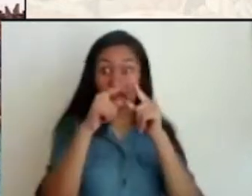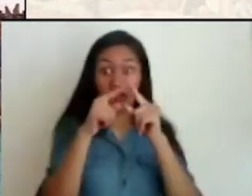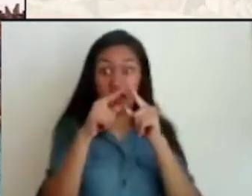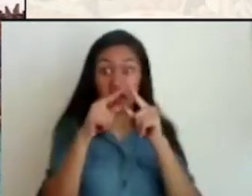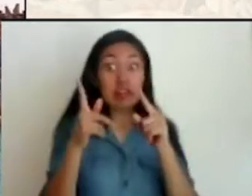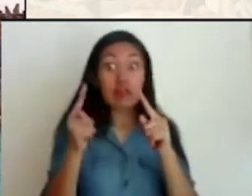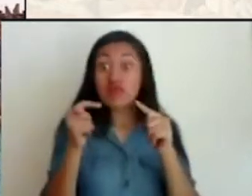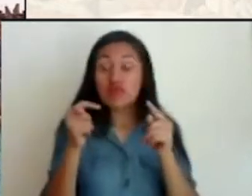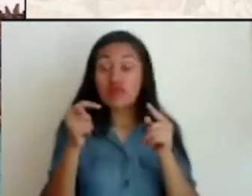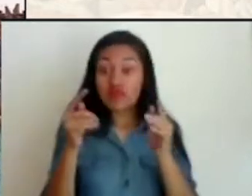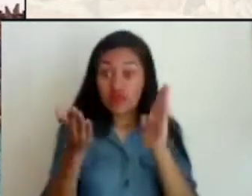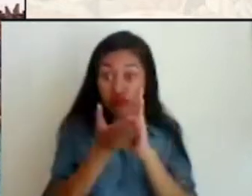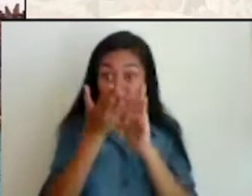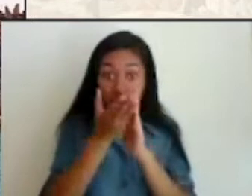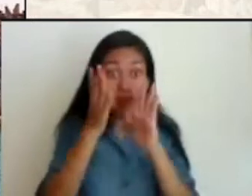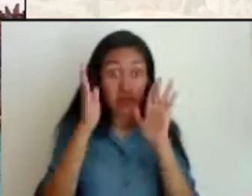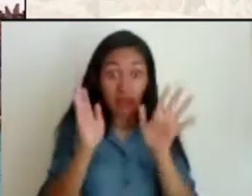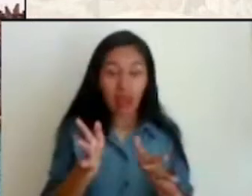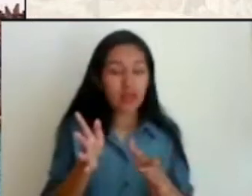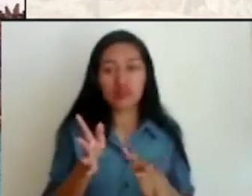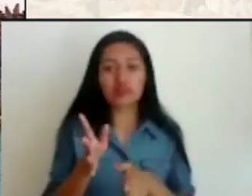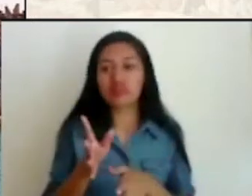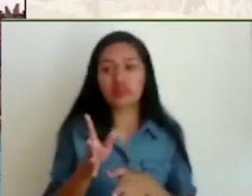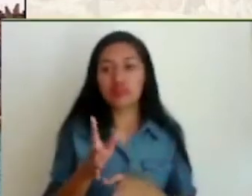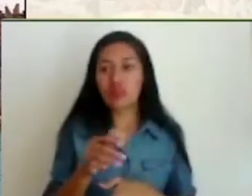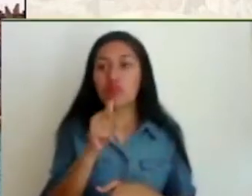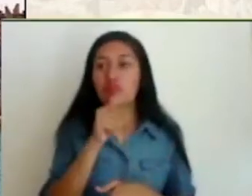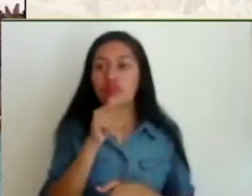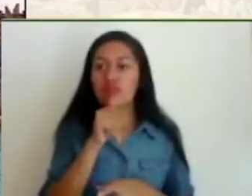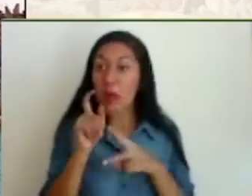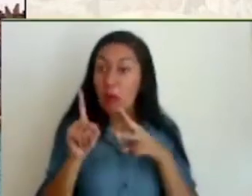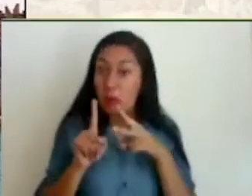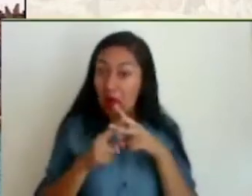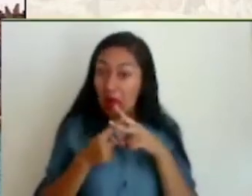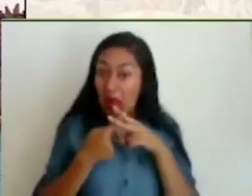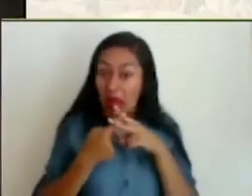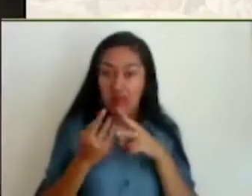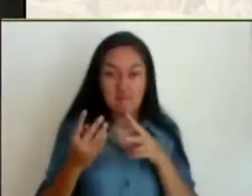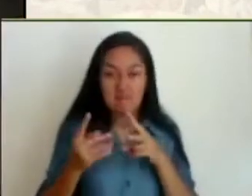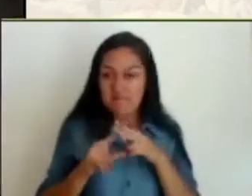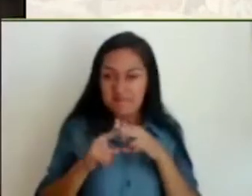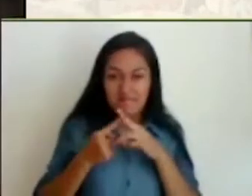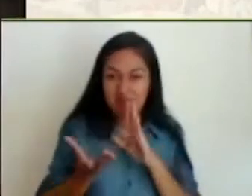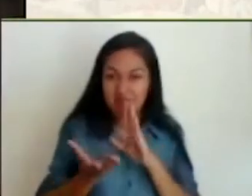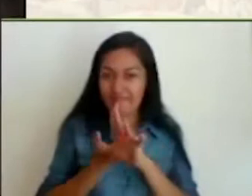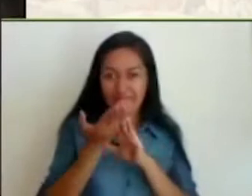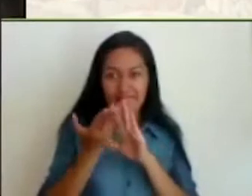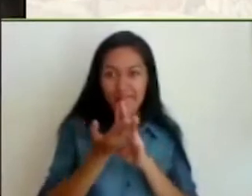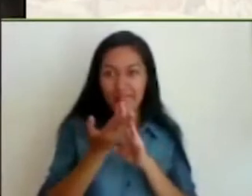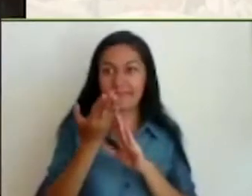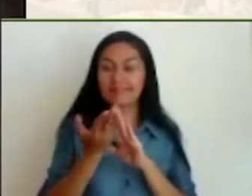iglesia, come se después. La seconda emissione riferentesi alla peste è dell'anno dopo,